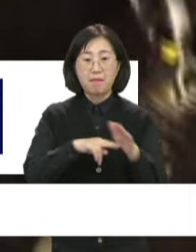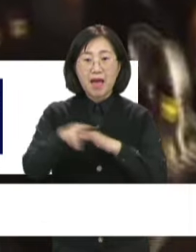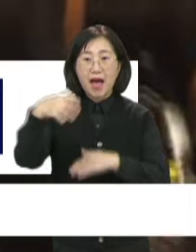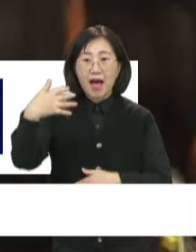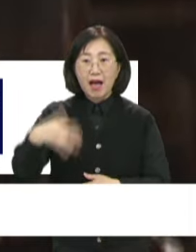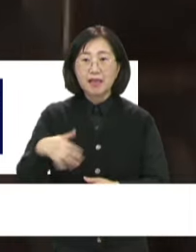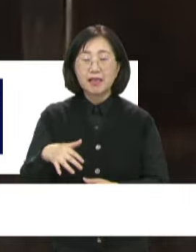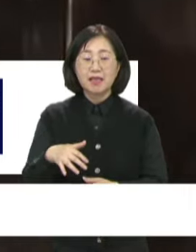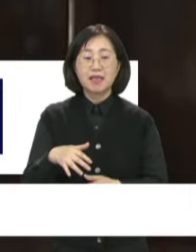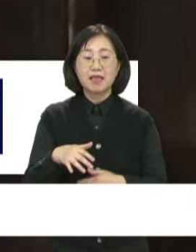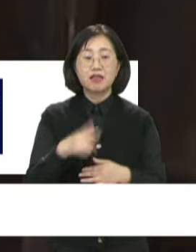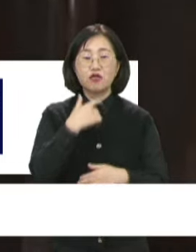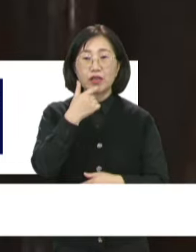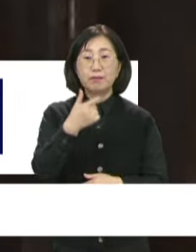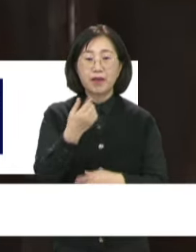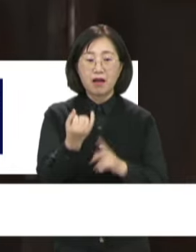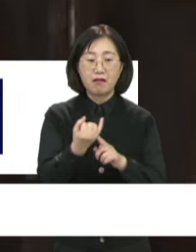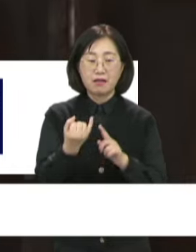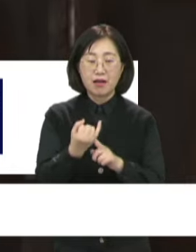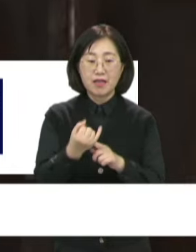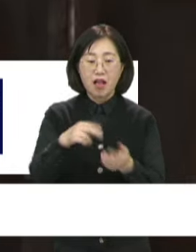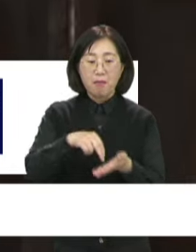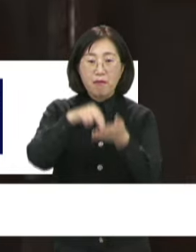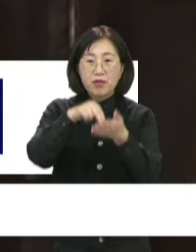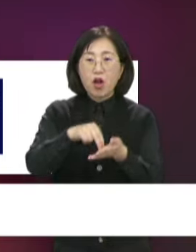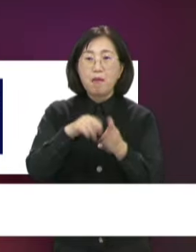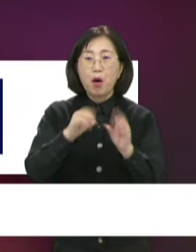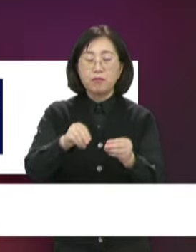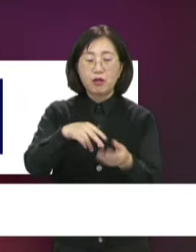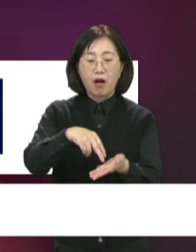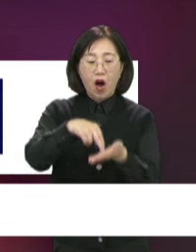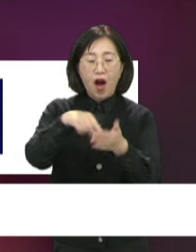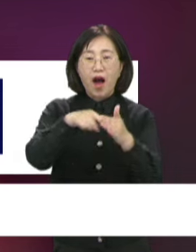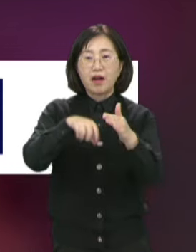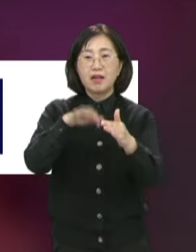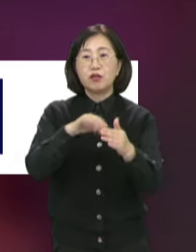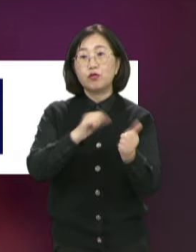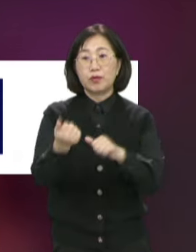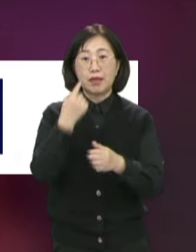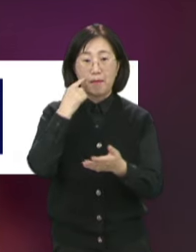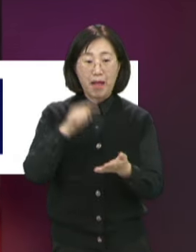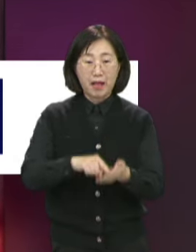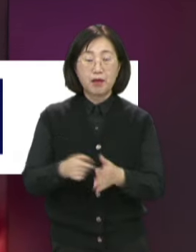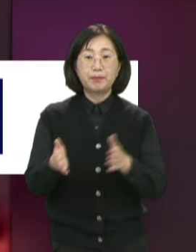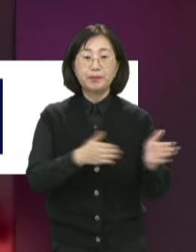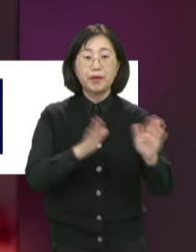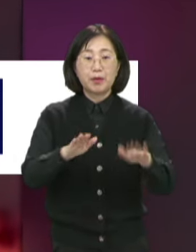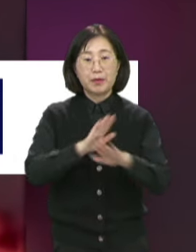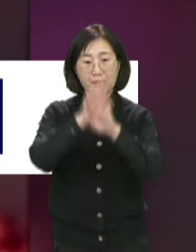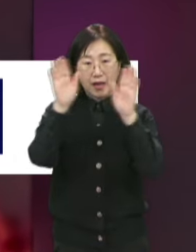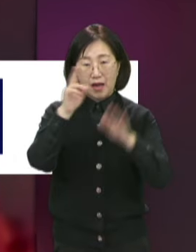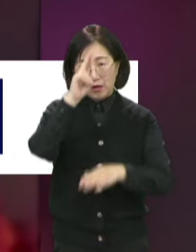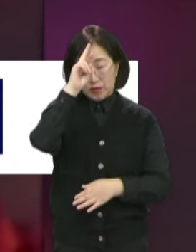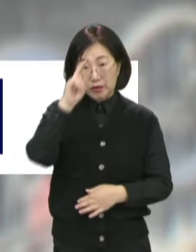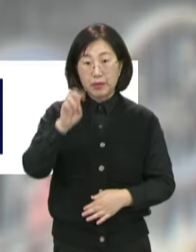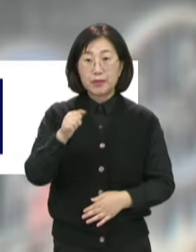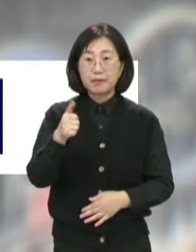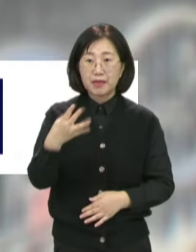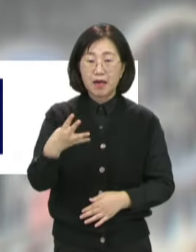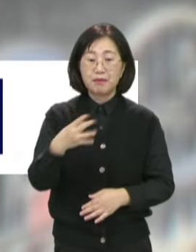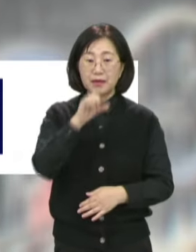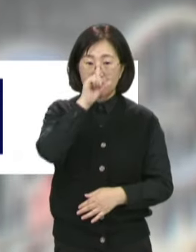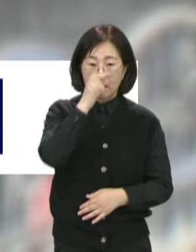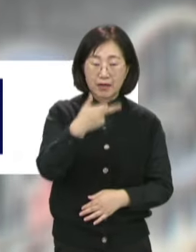입주민 60대 여성이 멈춘 엘리베이터 안에서 숨진 채 발견됐습니다 또 오늘 낮 12시 54분 쯤엔